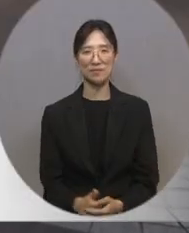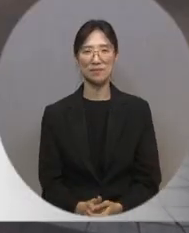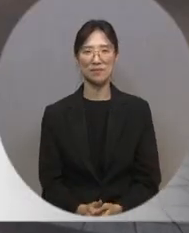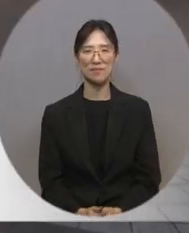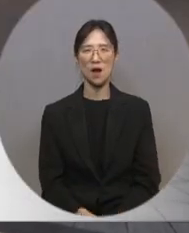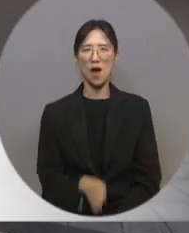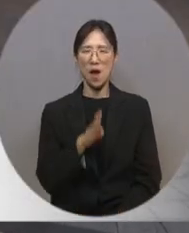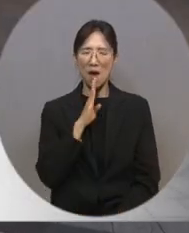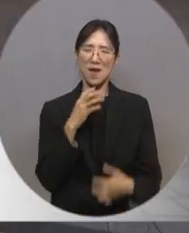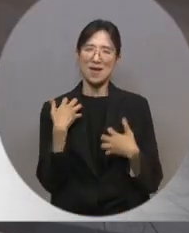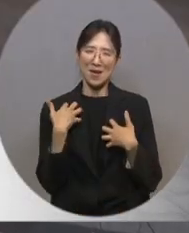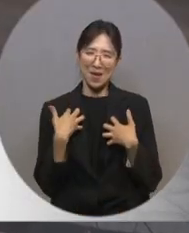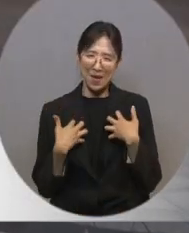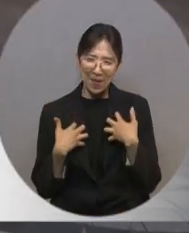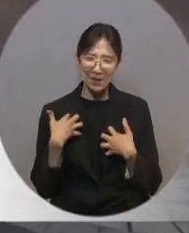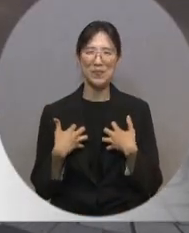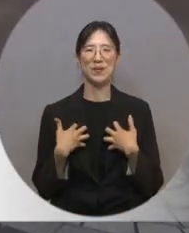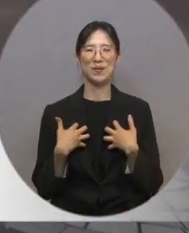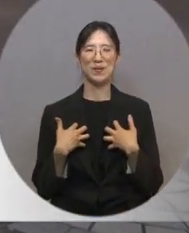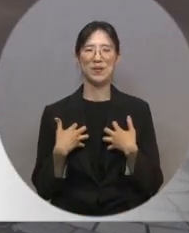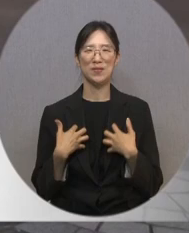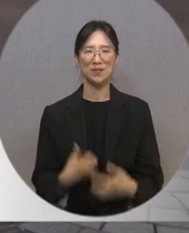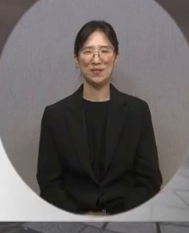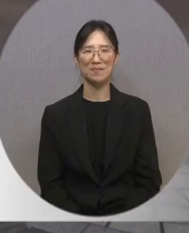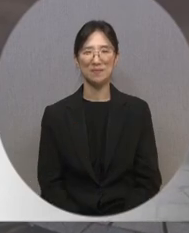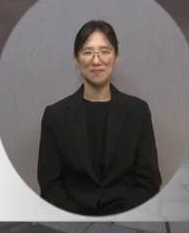너무 재밌고 좋고